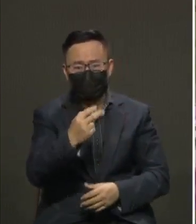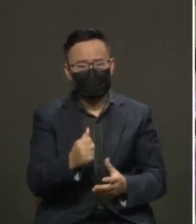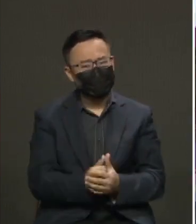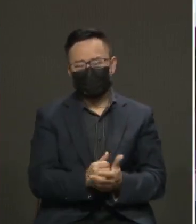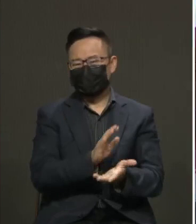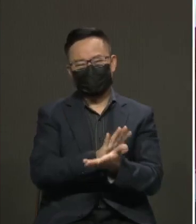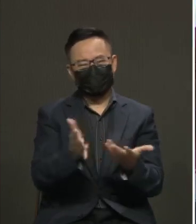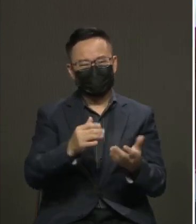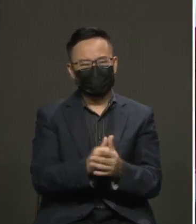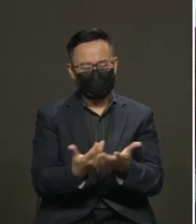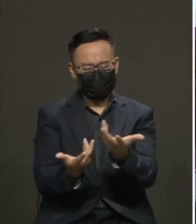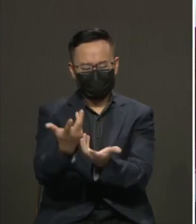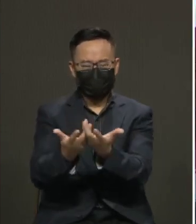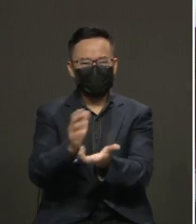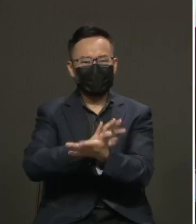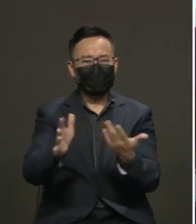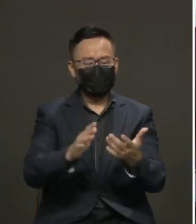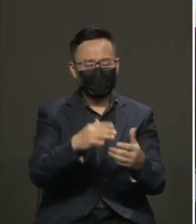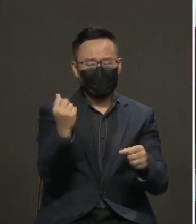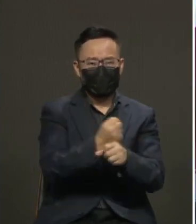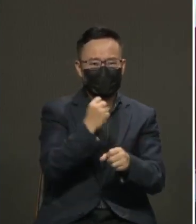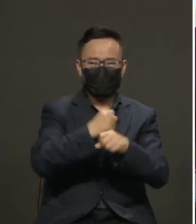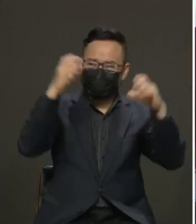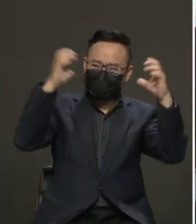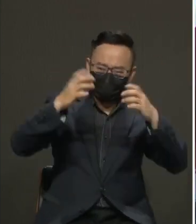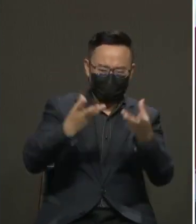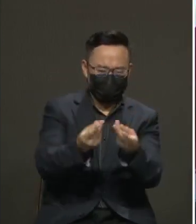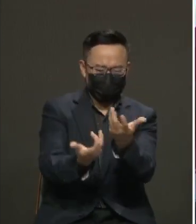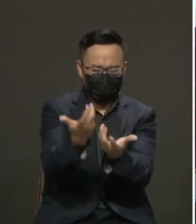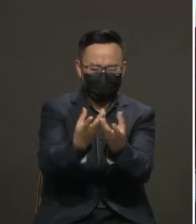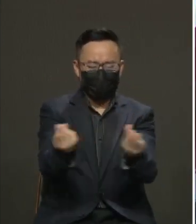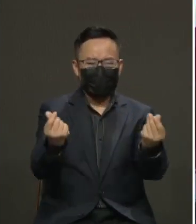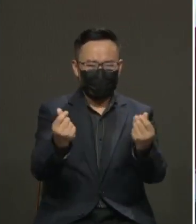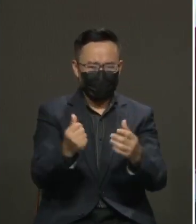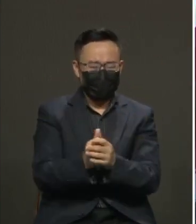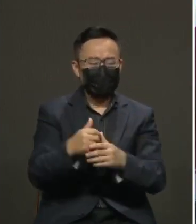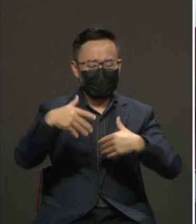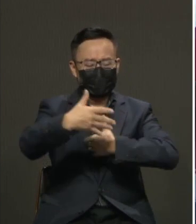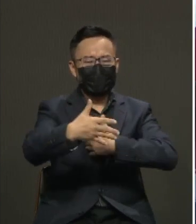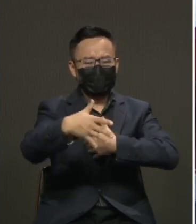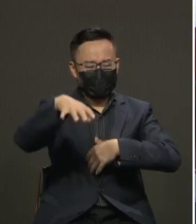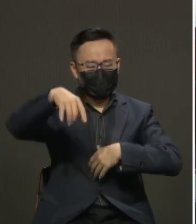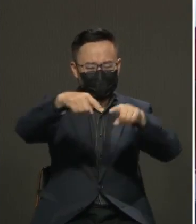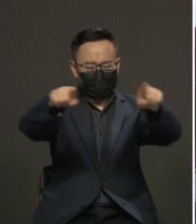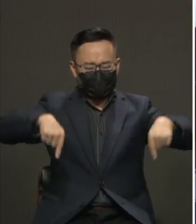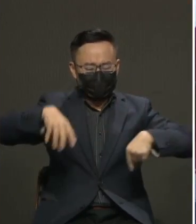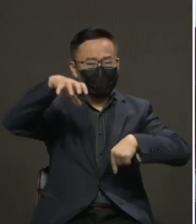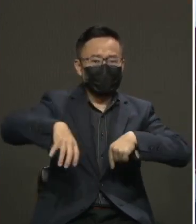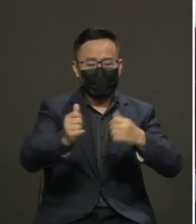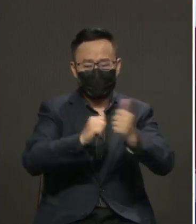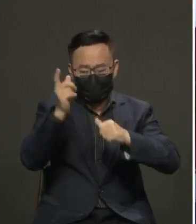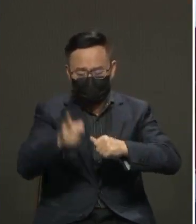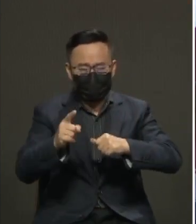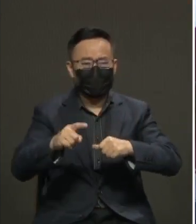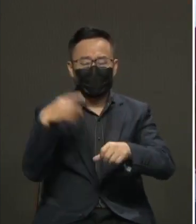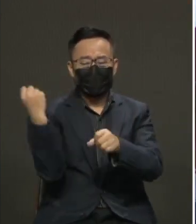าเรือเพราะว่าใช้สนามเดียวกันแล้วพอฝนตกมาขนาดนี้อาจจะด้วยความที่ใช้บ่อยเพราะรวมถึงใช้ซ้อมด้วยใช้แข่งด้วยสภาพส